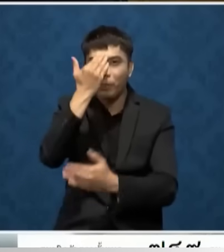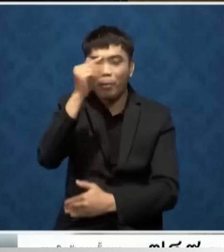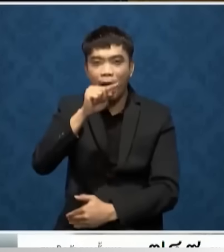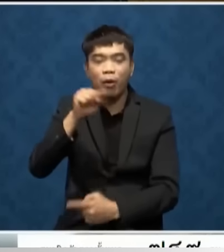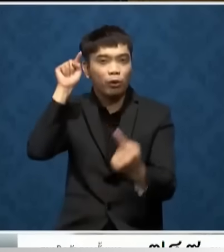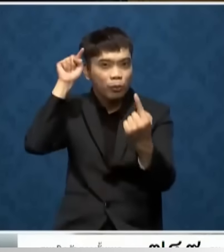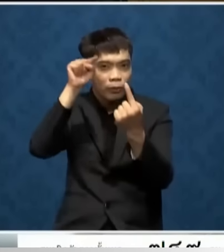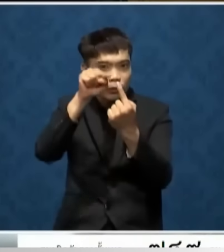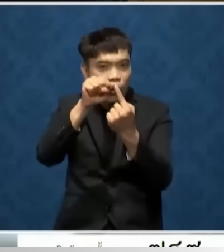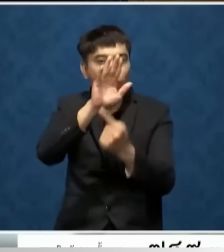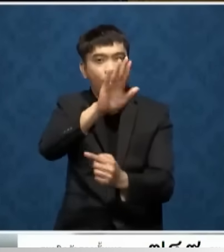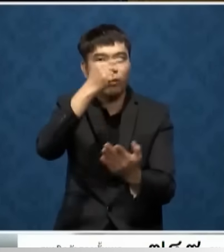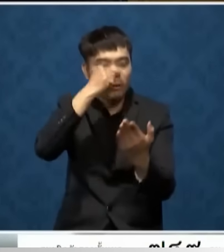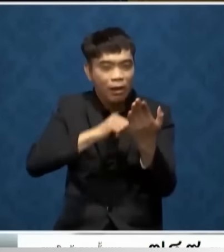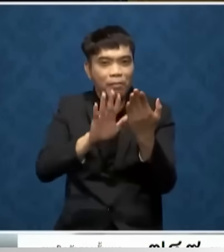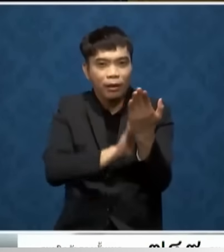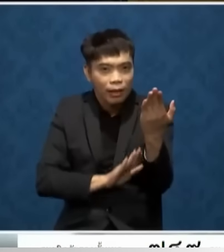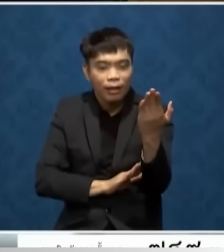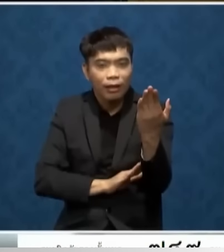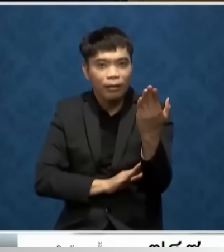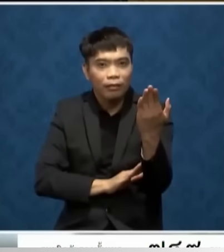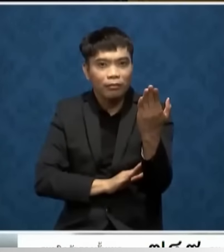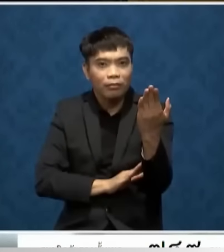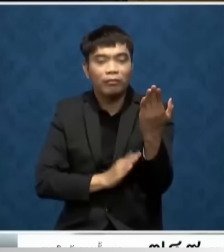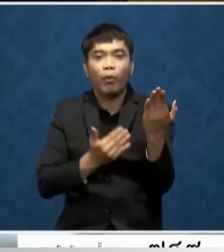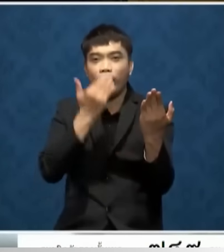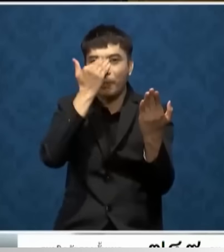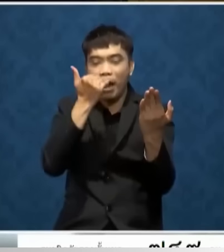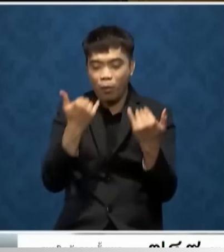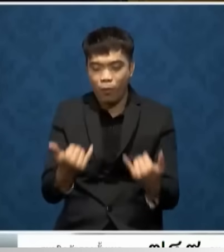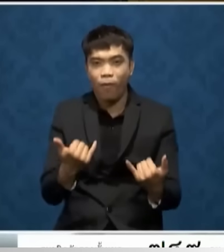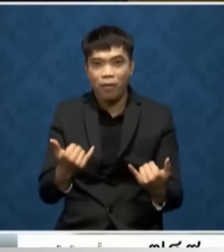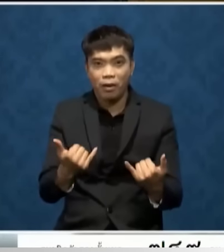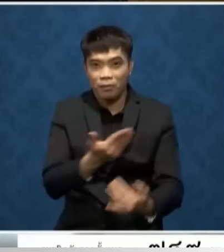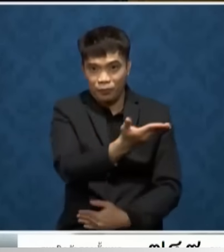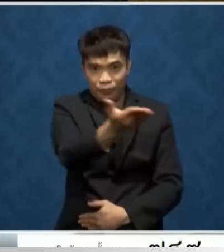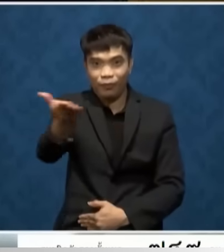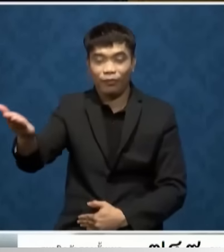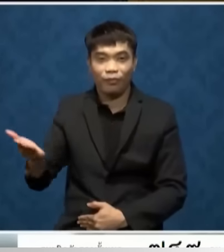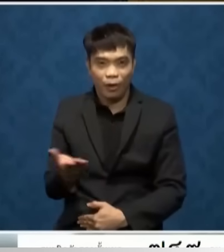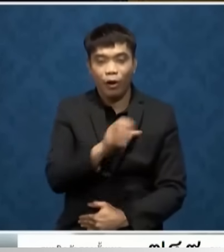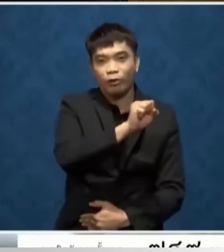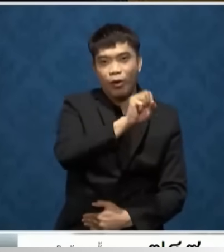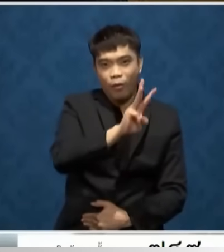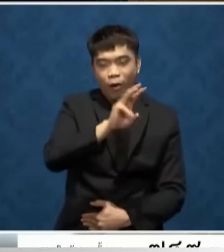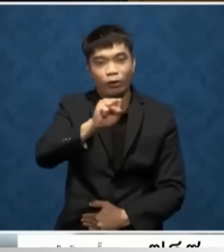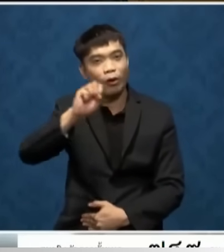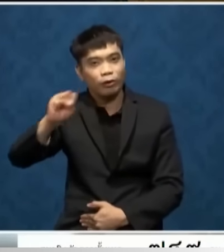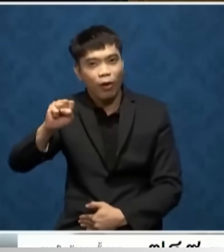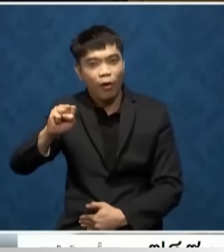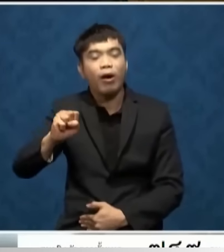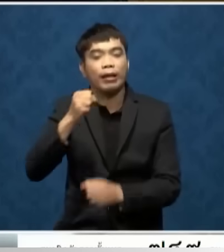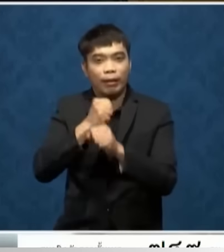ของบ้านเมืองเพราะเป็นวันที่สมาชิกรัฐสภาของเราจะได้ทำหน้าที่ในภารกิจสำ